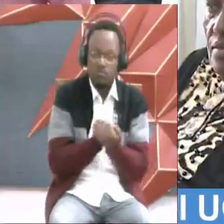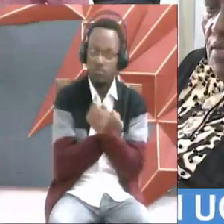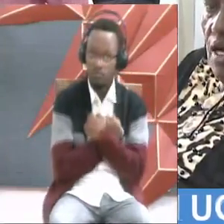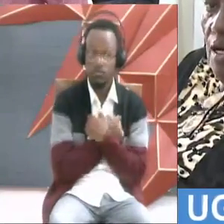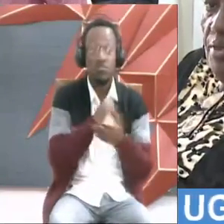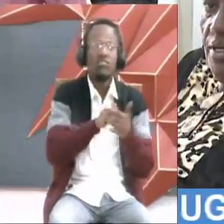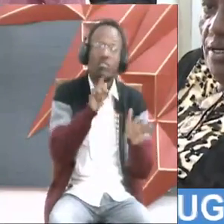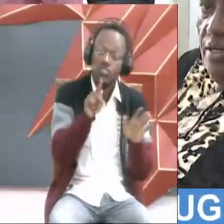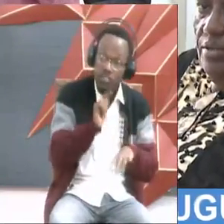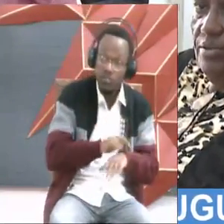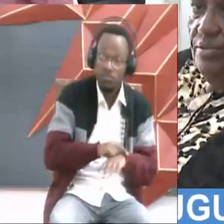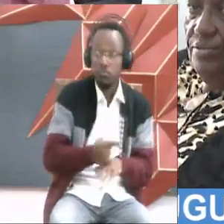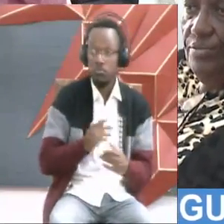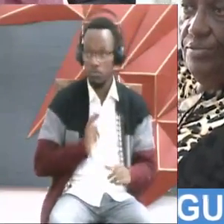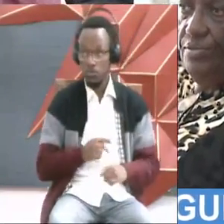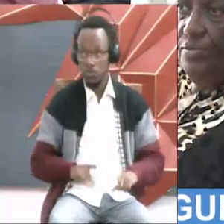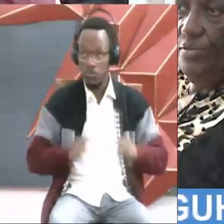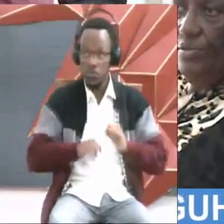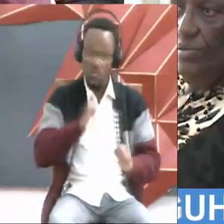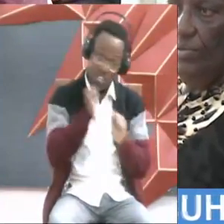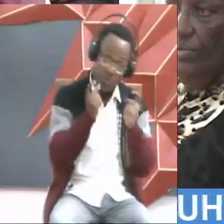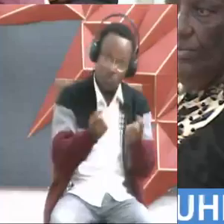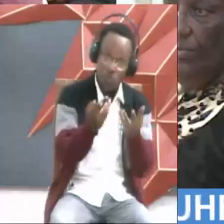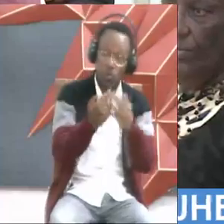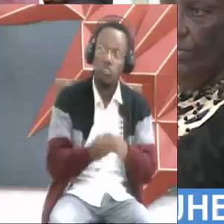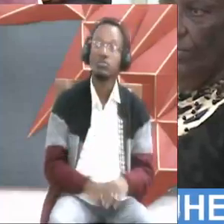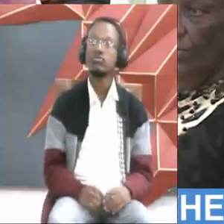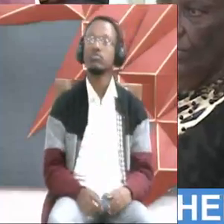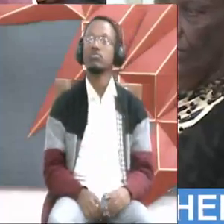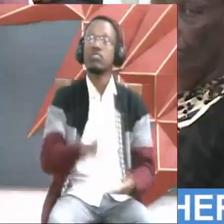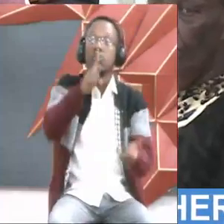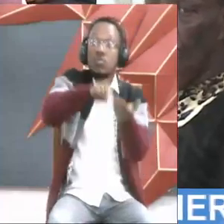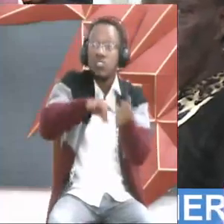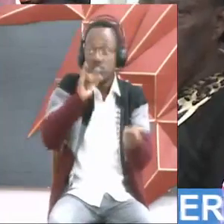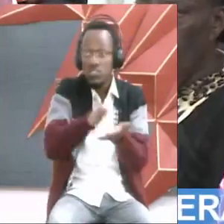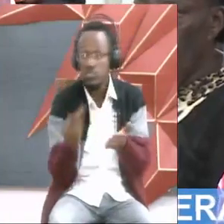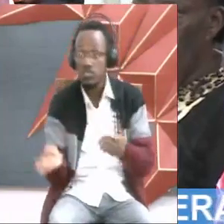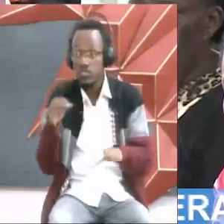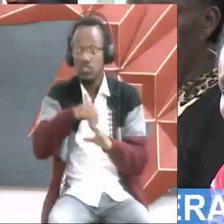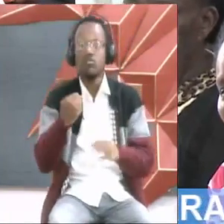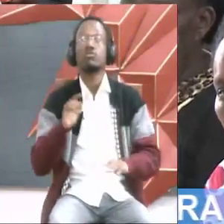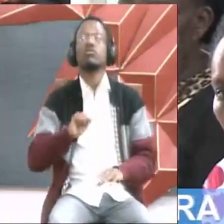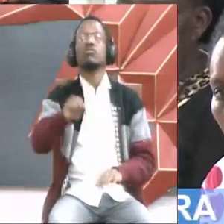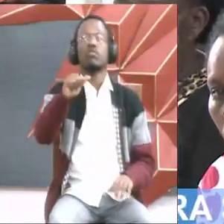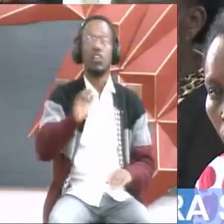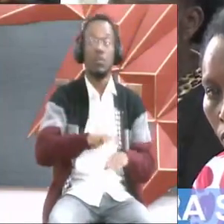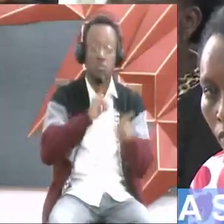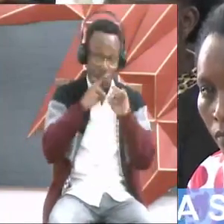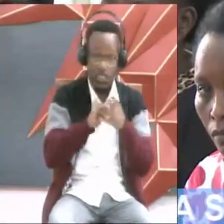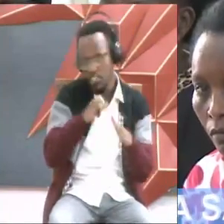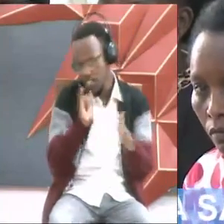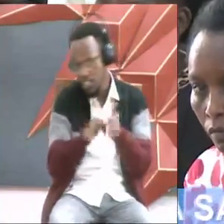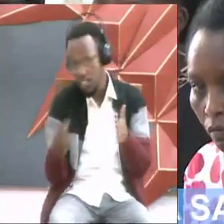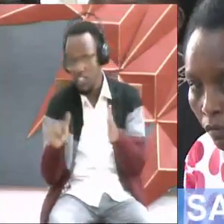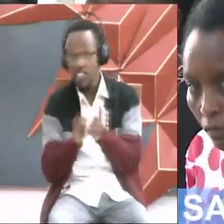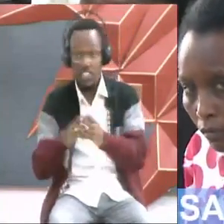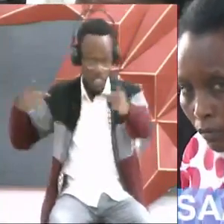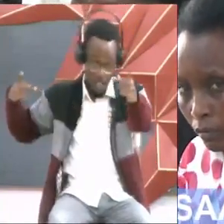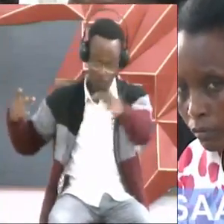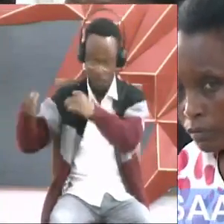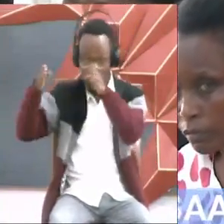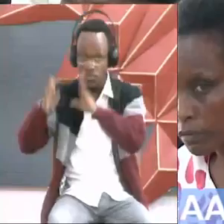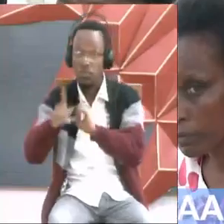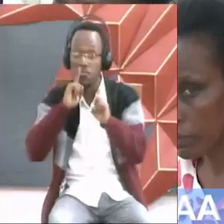tuvyicarikamo umwese akazibonamo akavuga bya bindi umuhanuzi yagiye